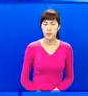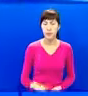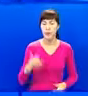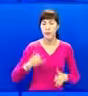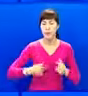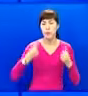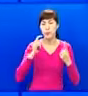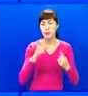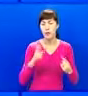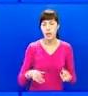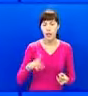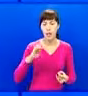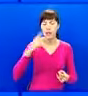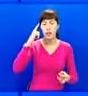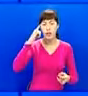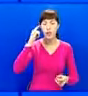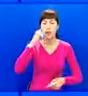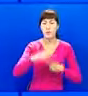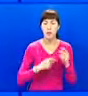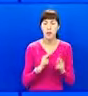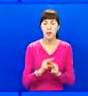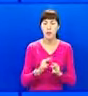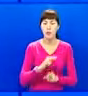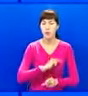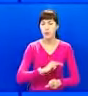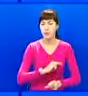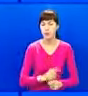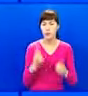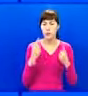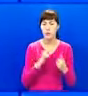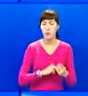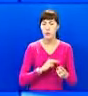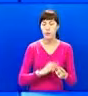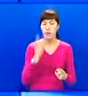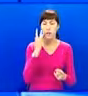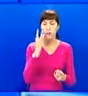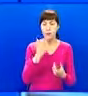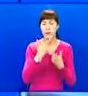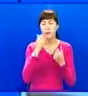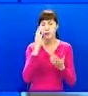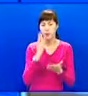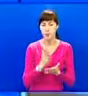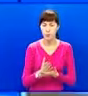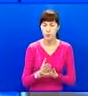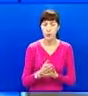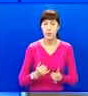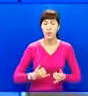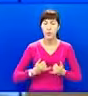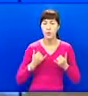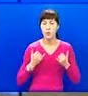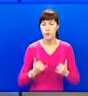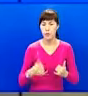Ұстаз ұлы тұлға, ұлт санасы ұрпақ тәрбиесі үшін тер төккендердің есел еңбегі қашанда ескерусіз қалмайды. Зор құрмет